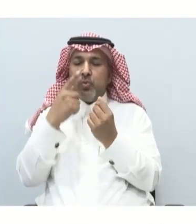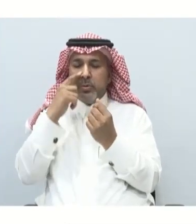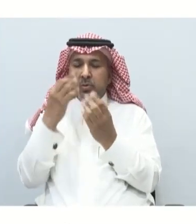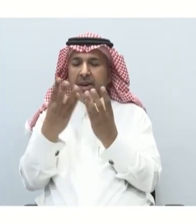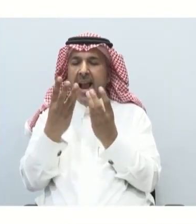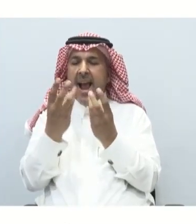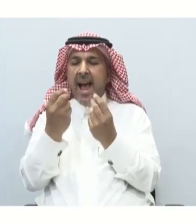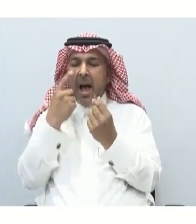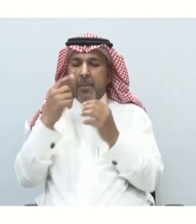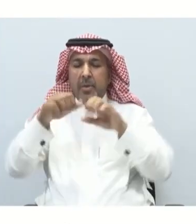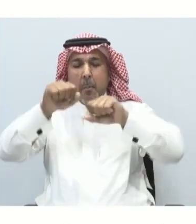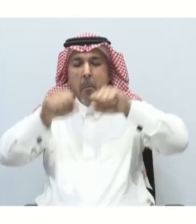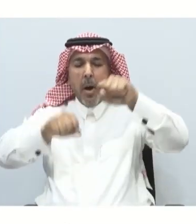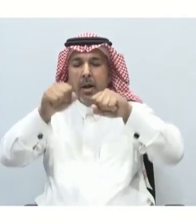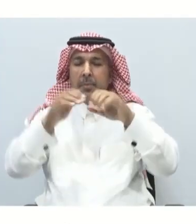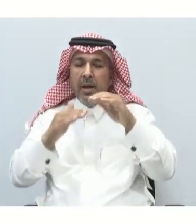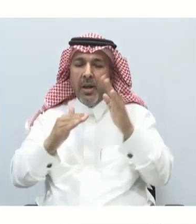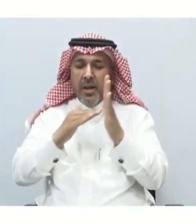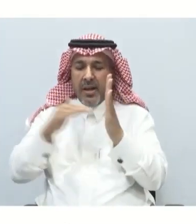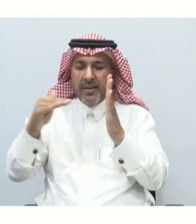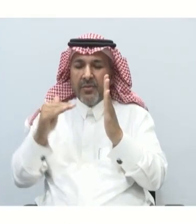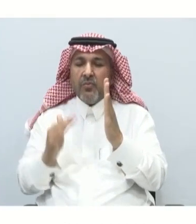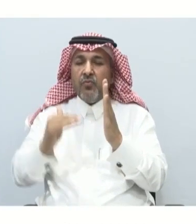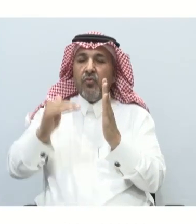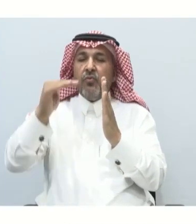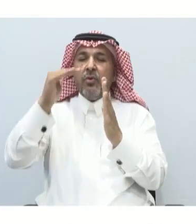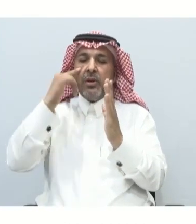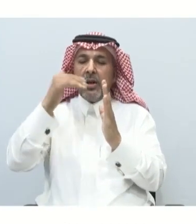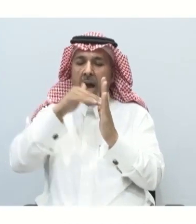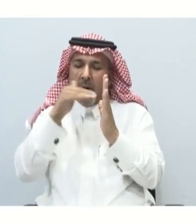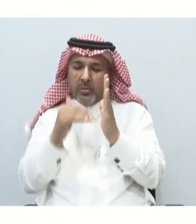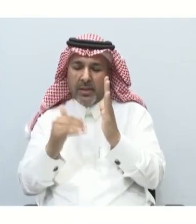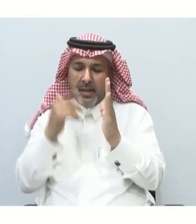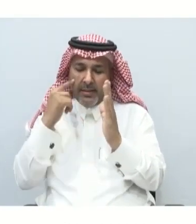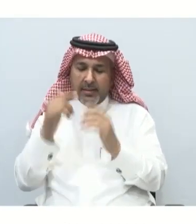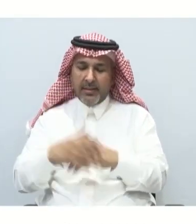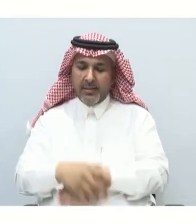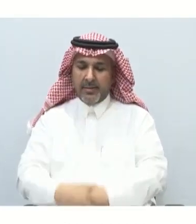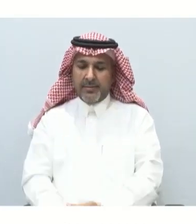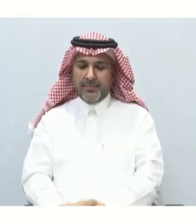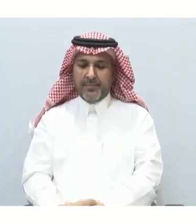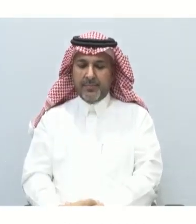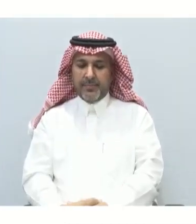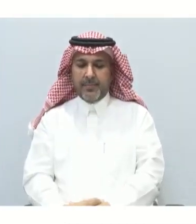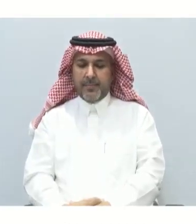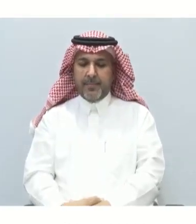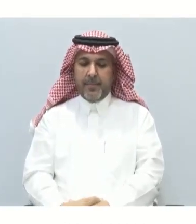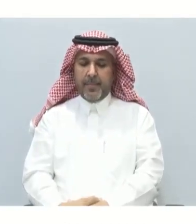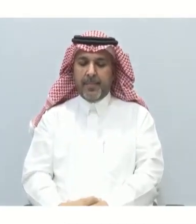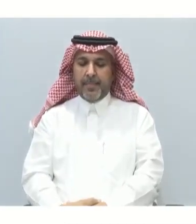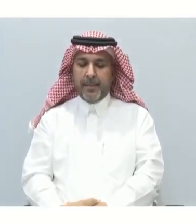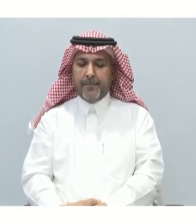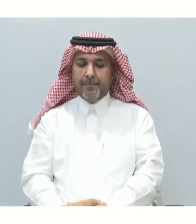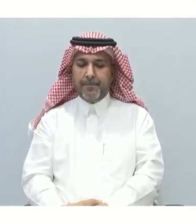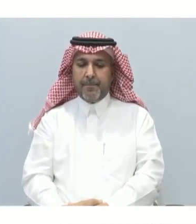صعدنا ولا كم نزلنا هذه راح معناها ان كل زياده وحده في اكس هذه هي الخطوه لليمين من خلال الميل